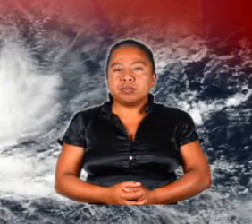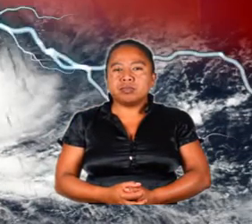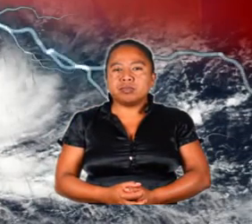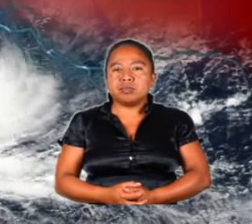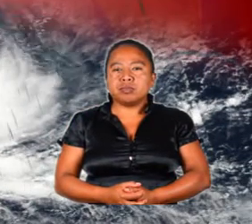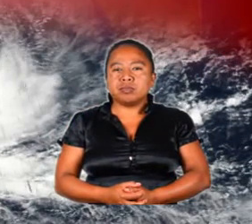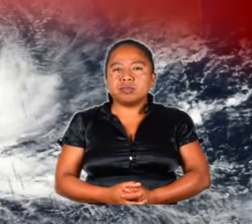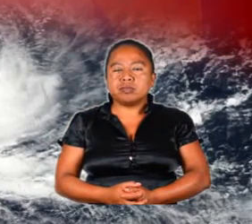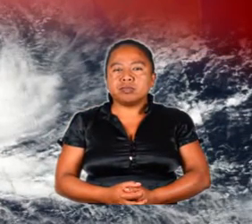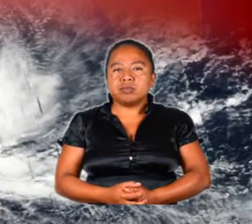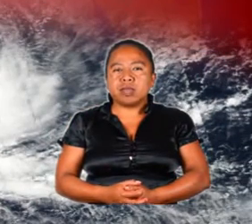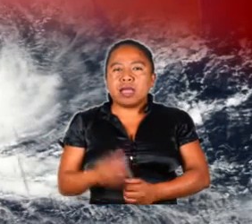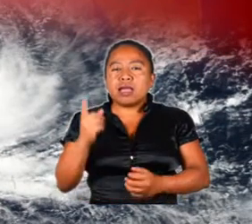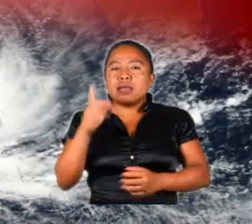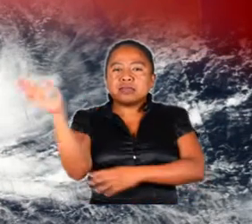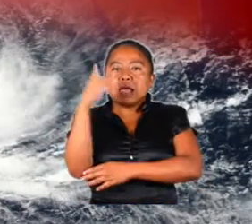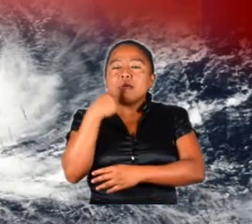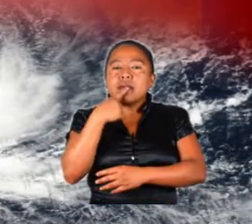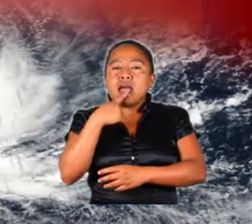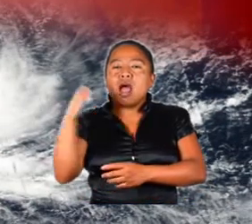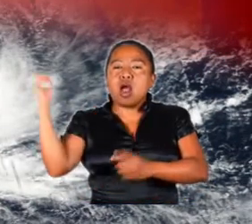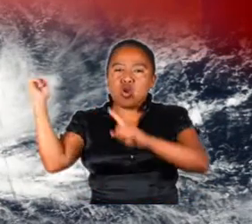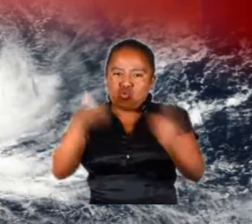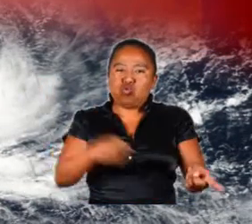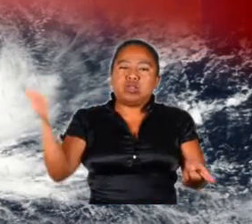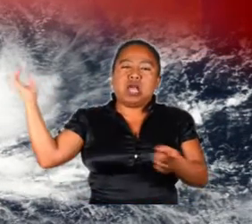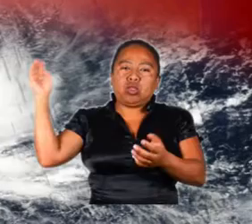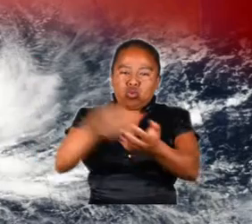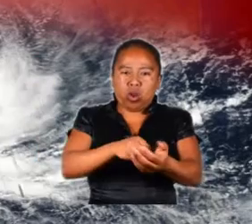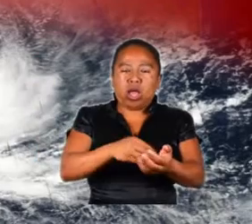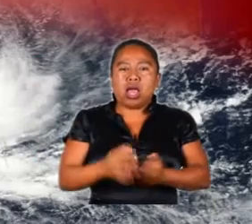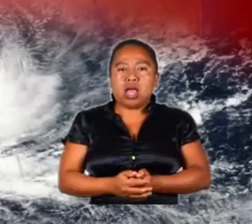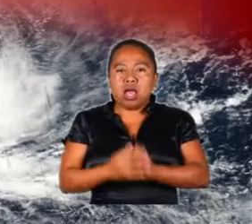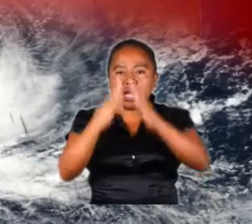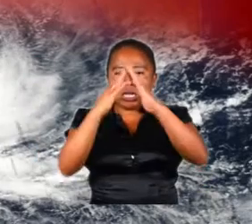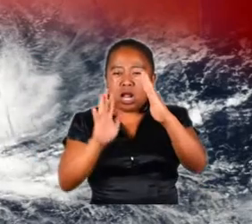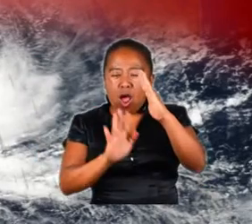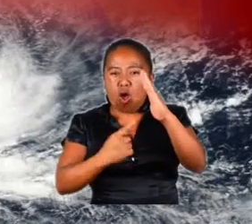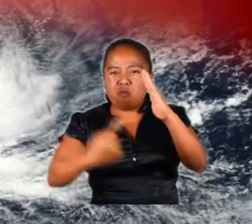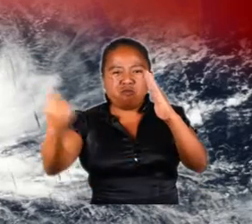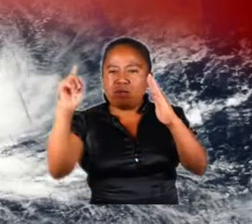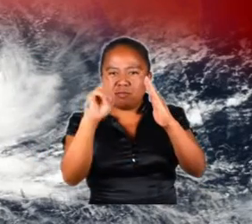Saina mena na filazana loza amin'ny tatao. Aza mivoaka ny trano intsony.